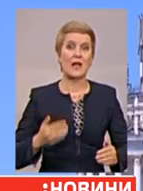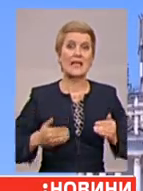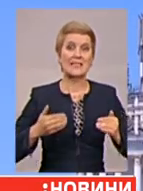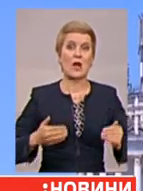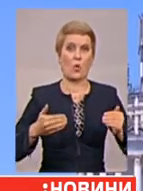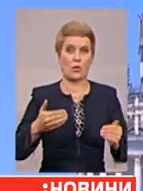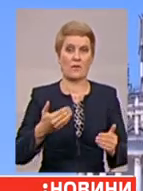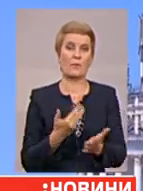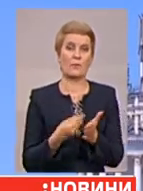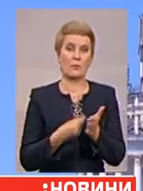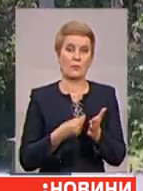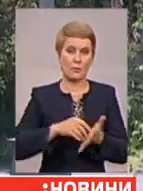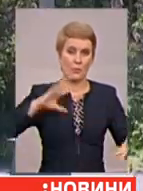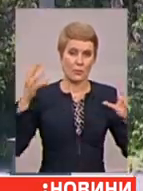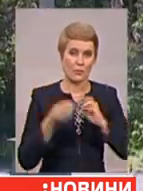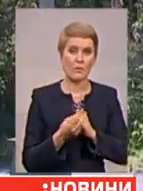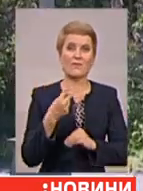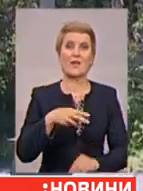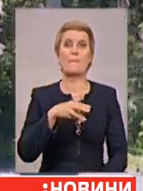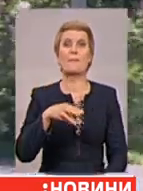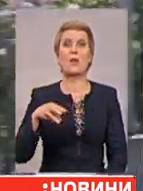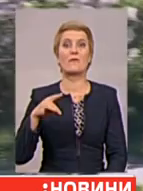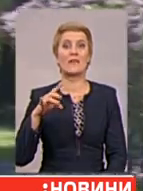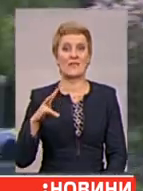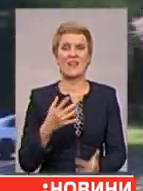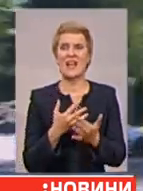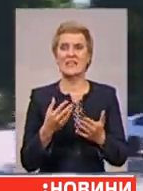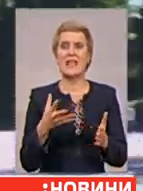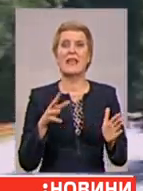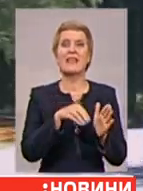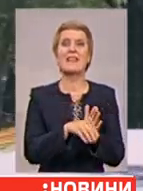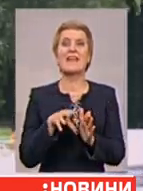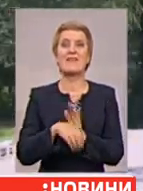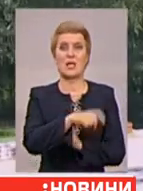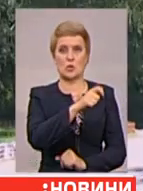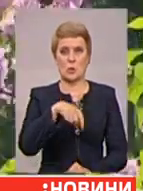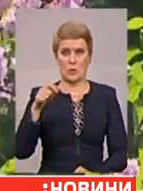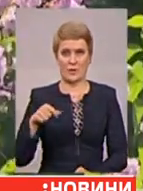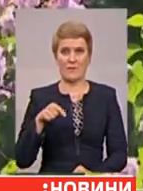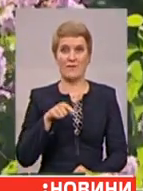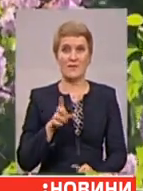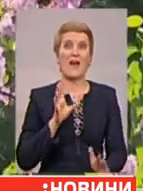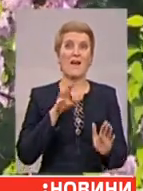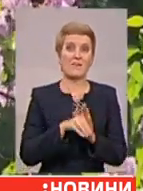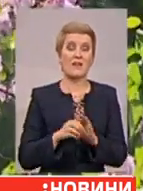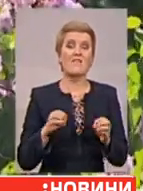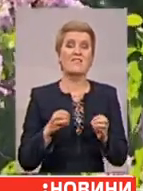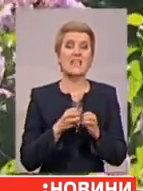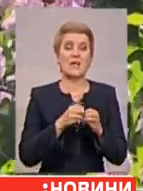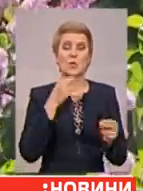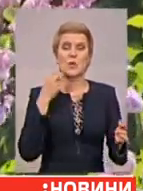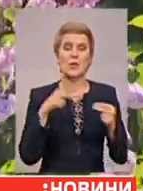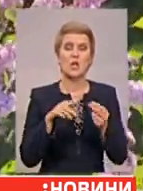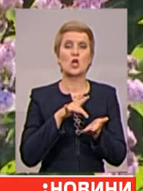– до 20 мільйонів гривень. Це гроші різних інвесторів. Міська влада очікує, що музей увійде до десятки найкращих туристичних